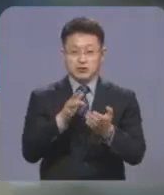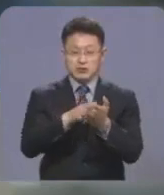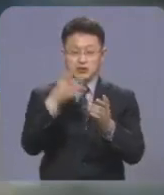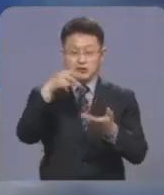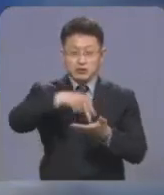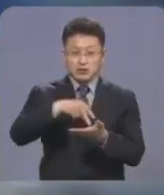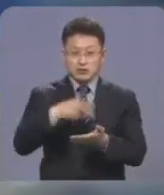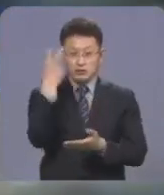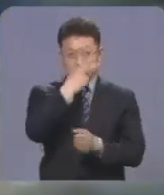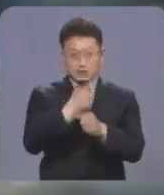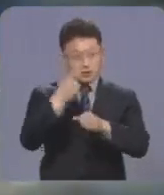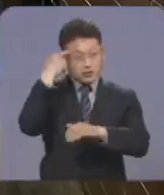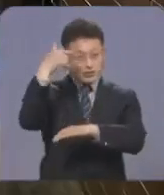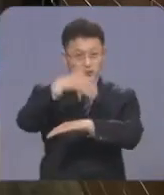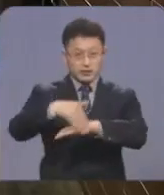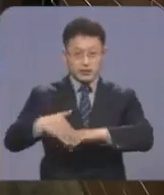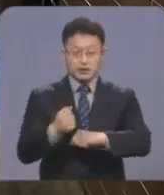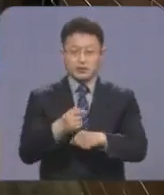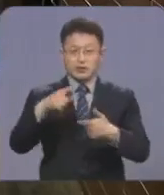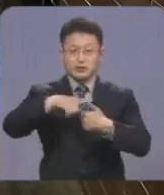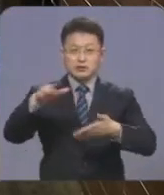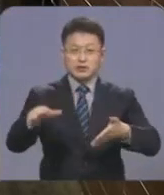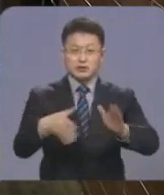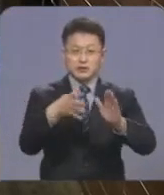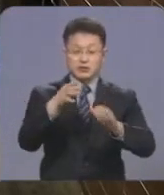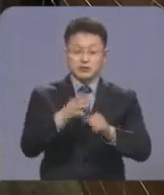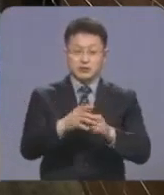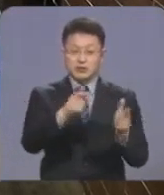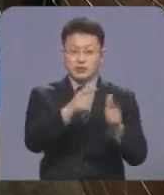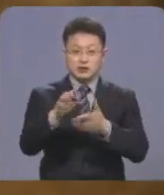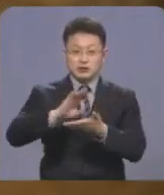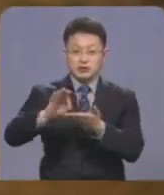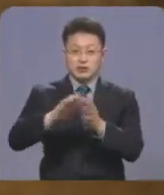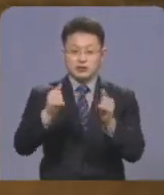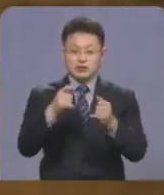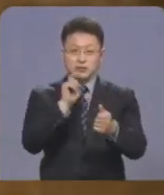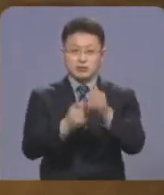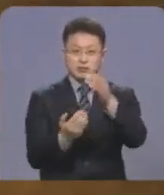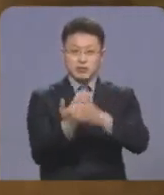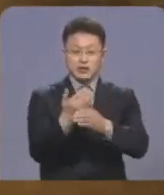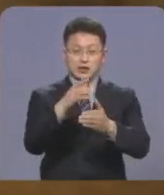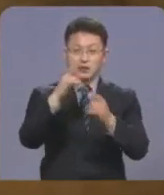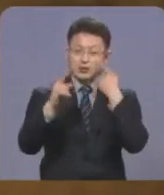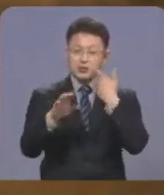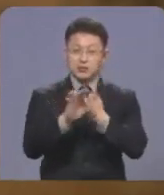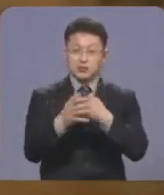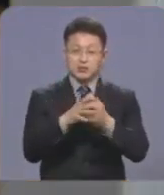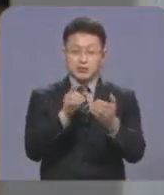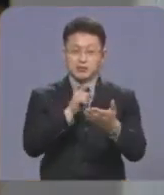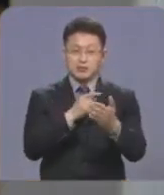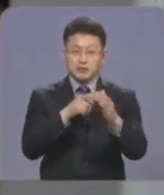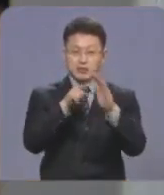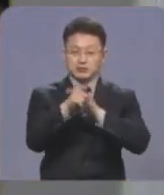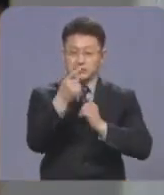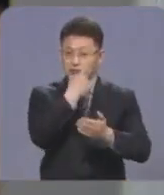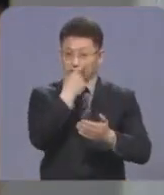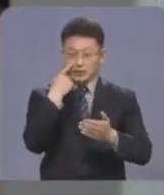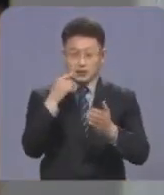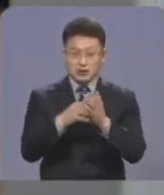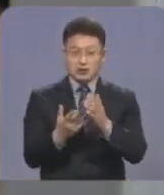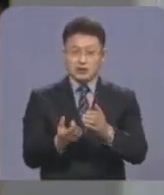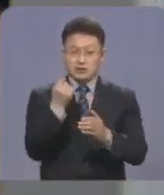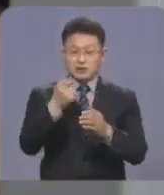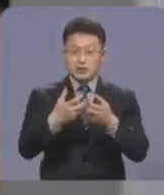상황을 점검하기로 했습니다 경상남도는 다중이용시설 에서 학진 자가 발생할 경우 방문자 확인과 격리 조치 가